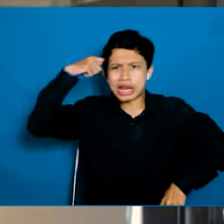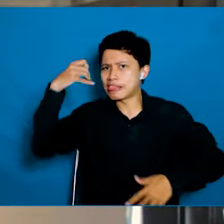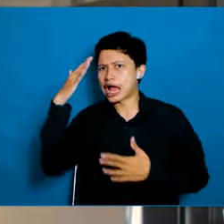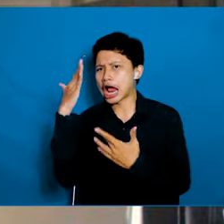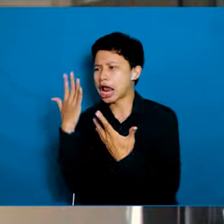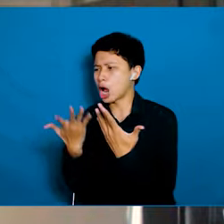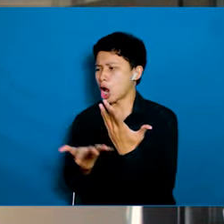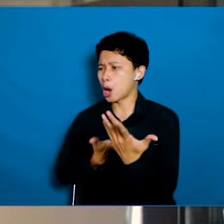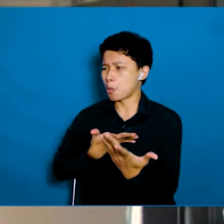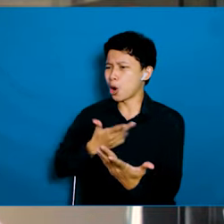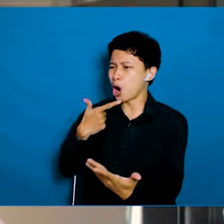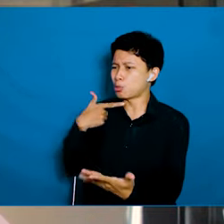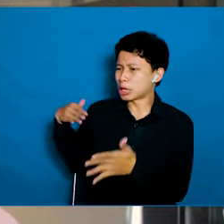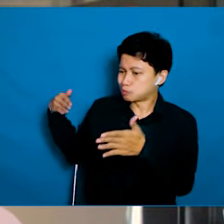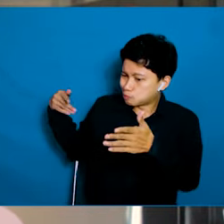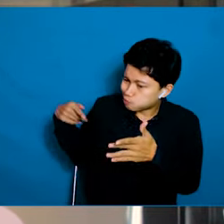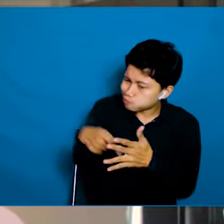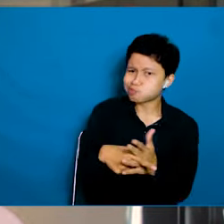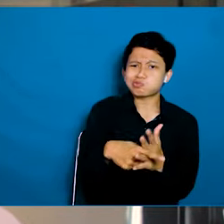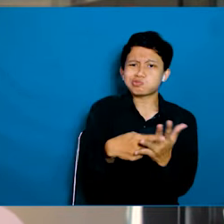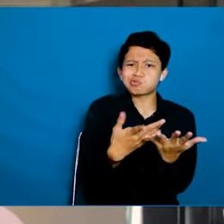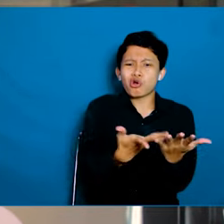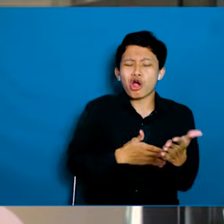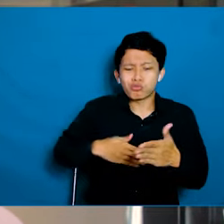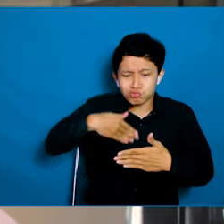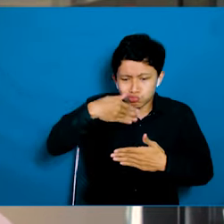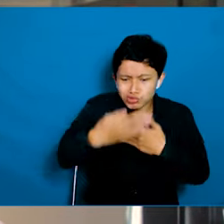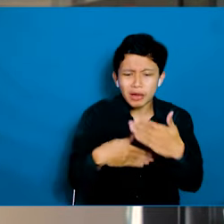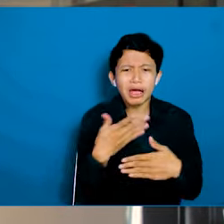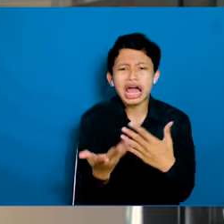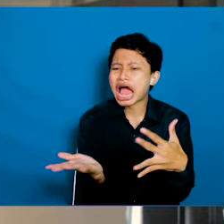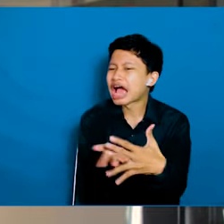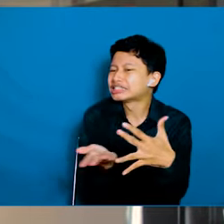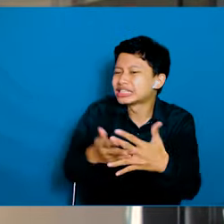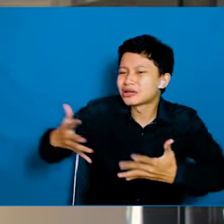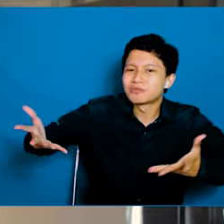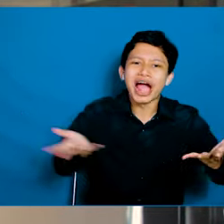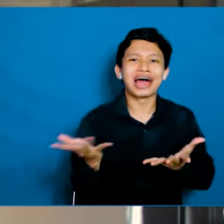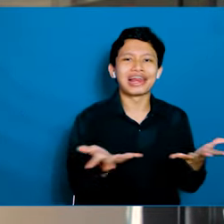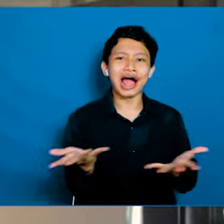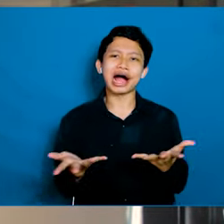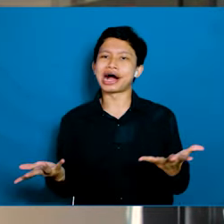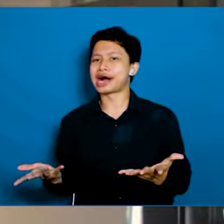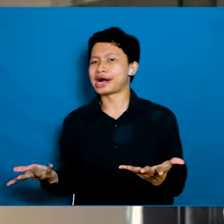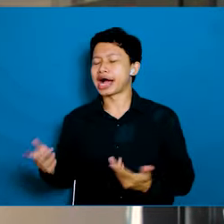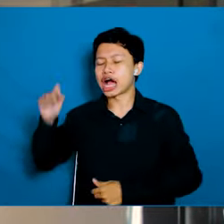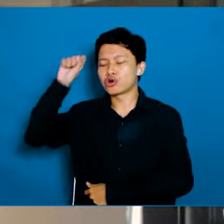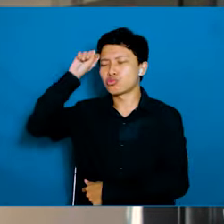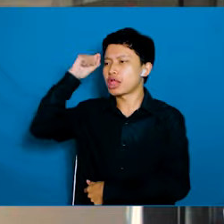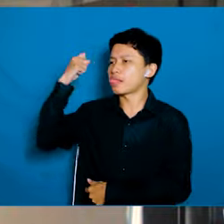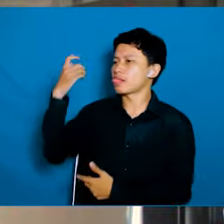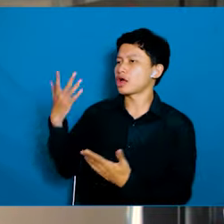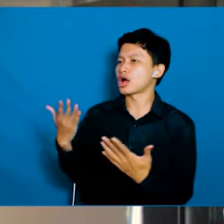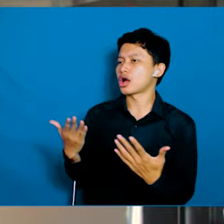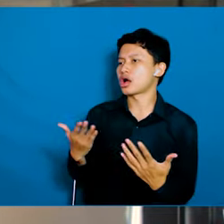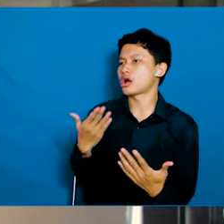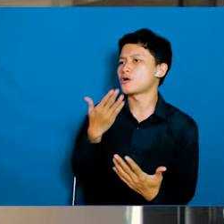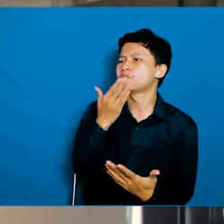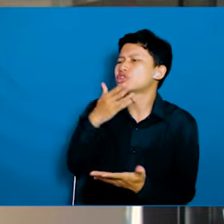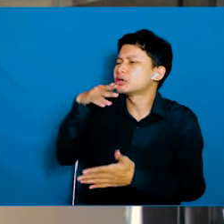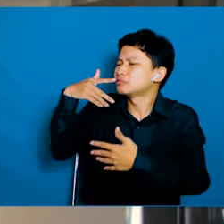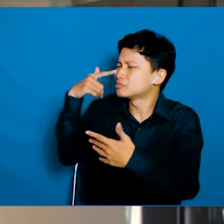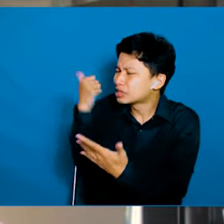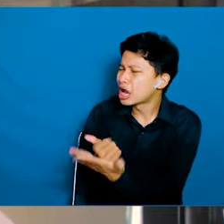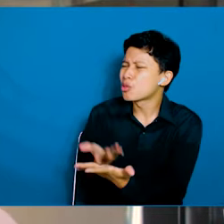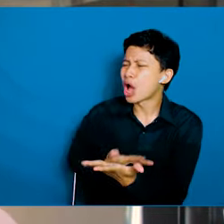sekali kemudian kita akan nembus, kita akan minta bahwa ini harus aksesibel. Nanti kalau kita minta terus jadi difabel ini